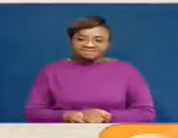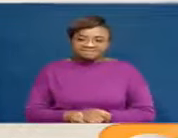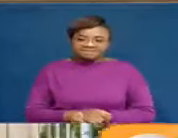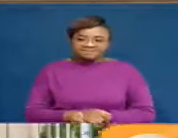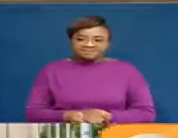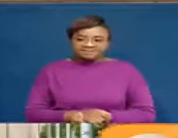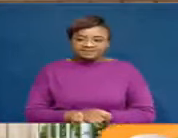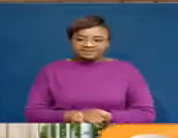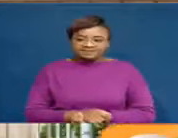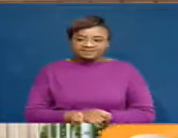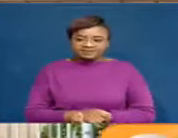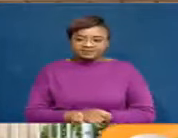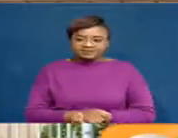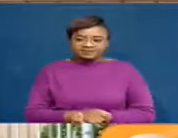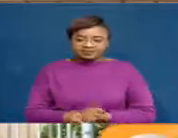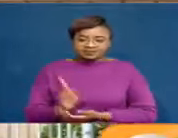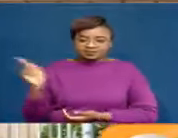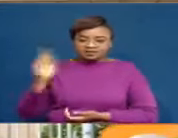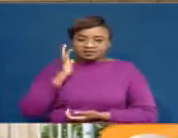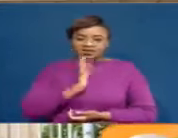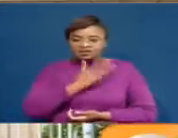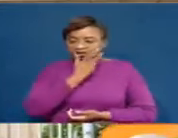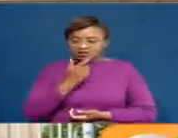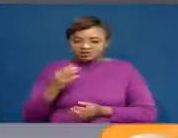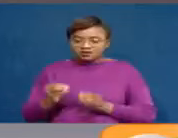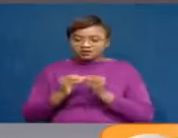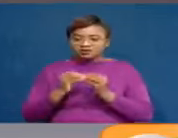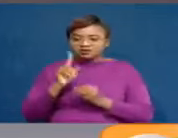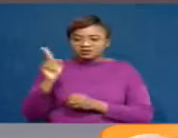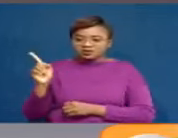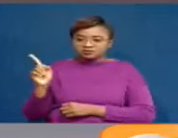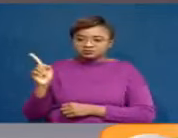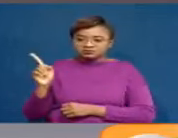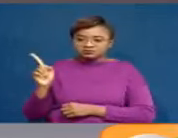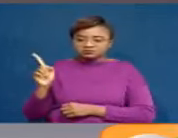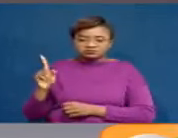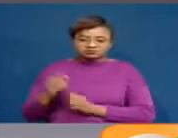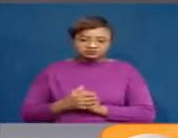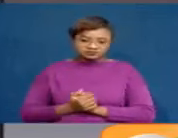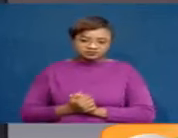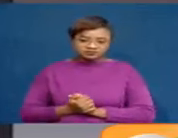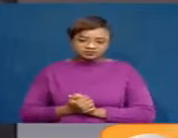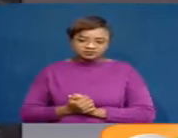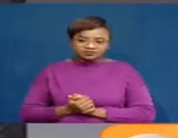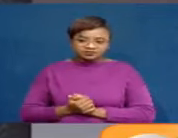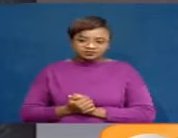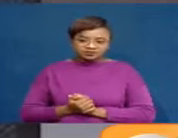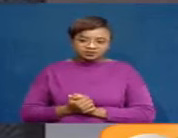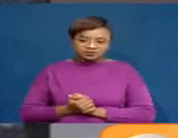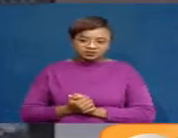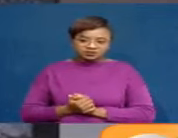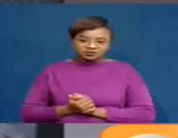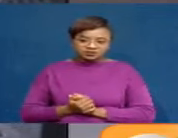nje ya hospitali ya kitaifa ya Kenyatta. Tunakutana na jamaa wa Wycliffe Thiong'o, mmoja wa